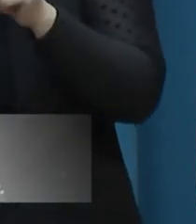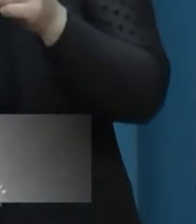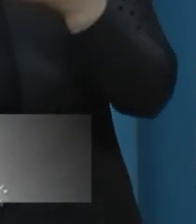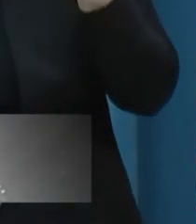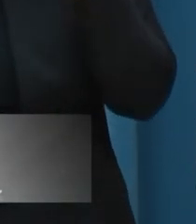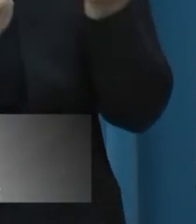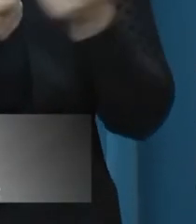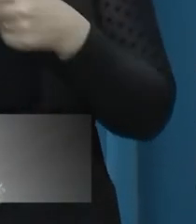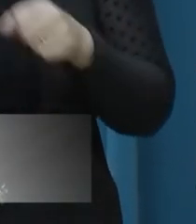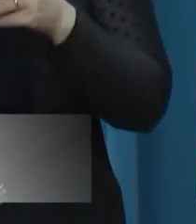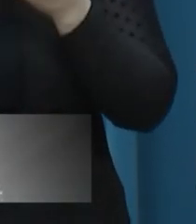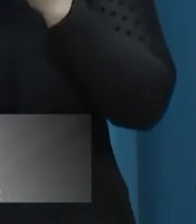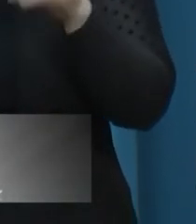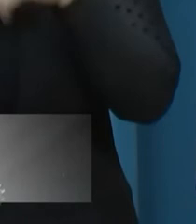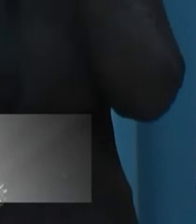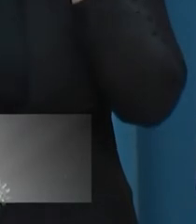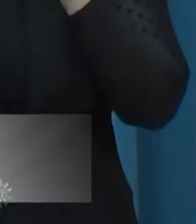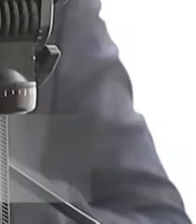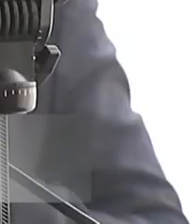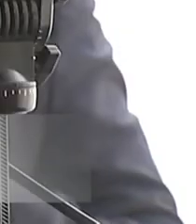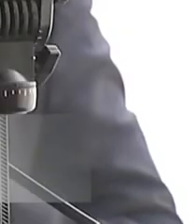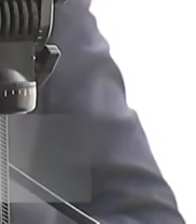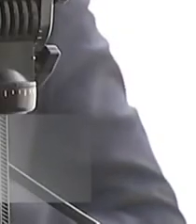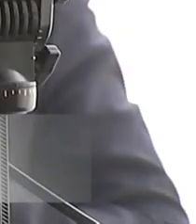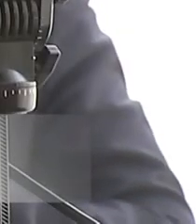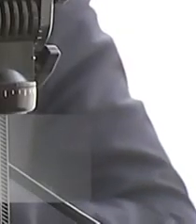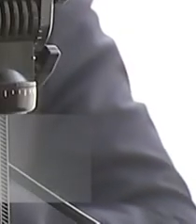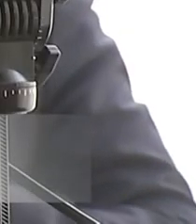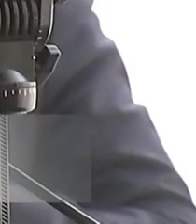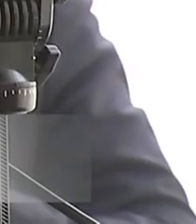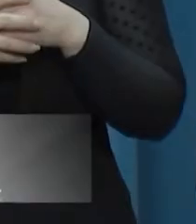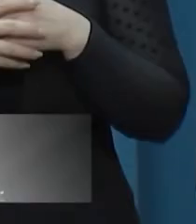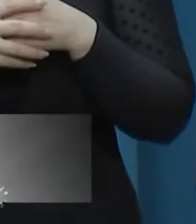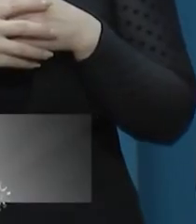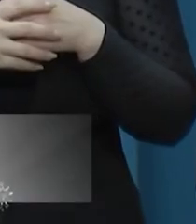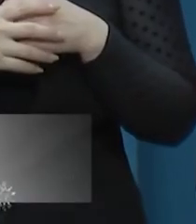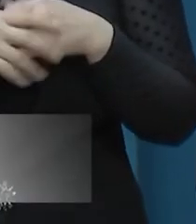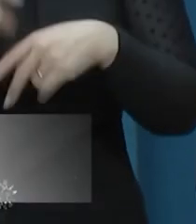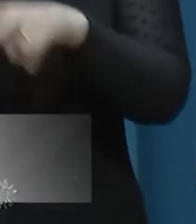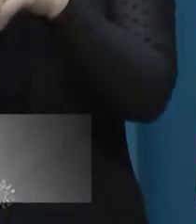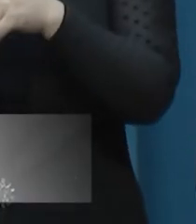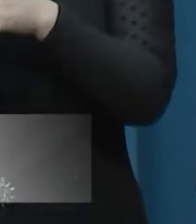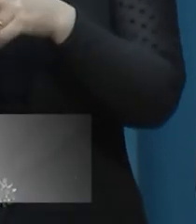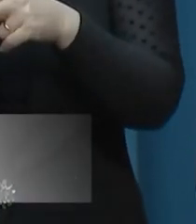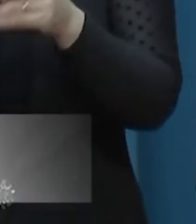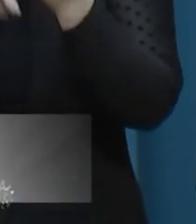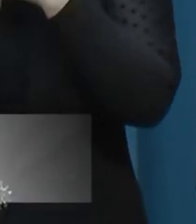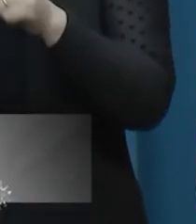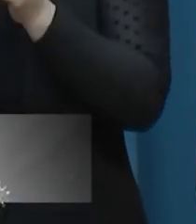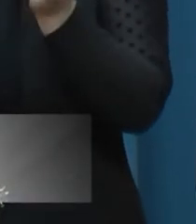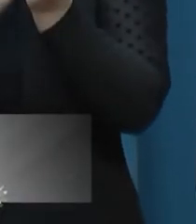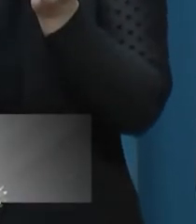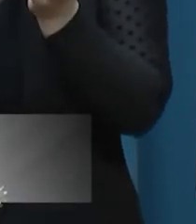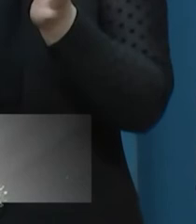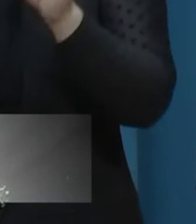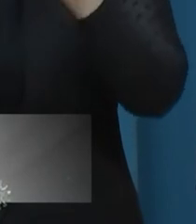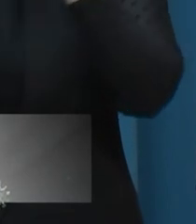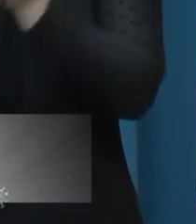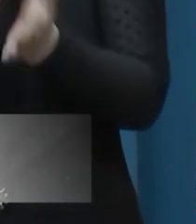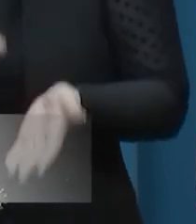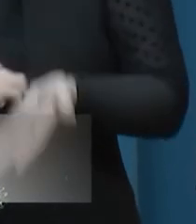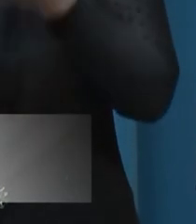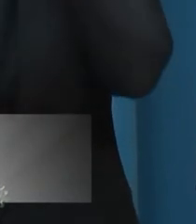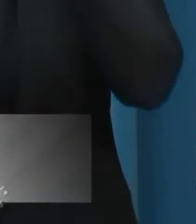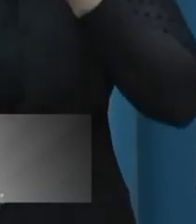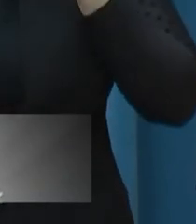арга хэмжээнүүдийг бол авч хэрэгжүүлж байгаа талаар мэдээл өгсөн. Засгийн газраас бол хуулийн байгууллагуудын үйл ажиллагааны шаардлагатай бүхэл дэмжлэгийг